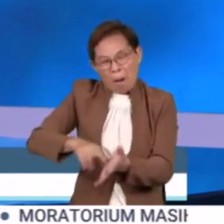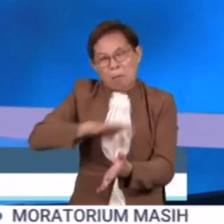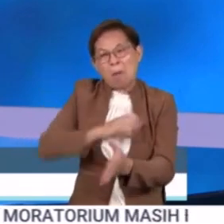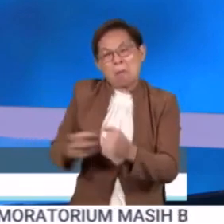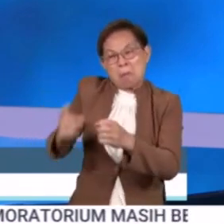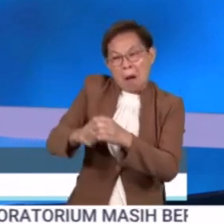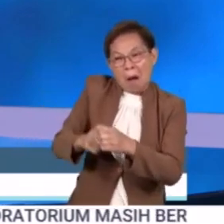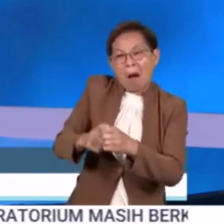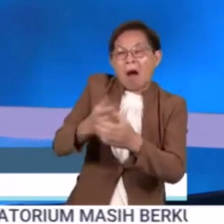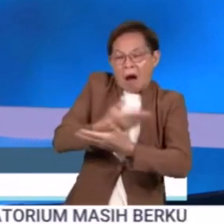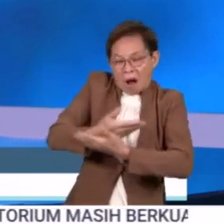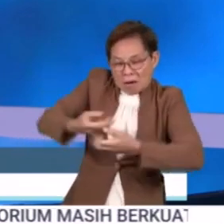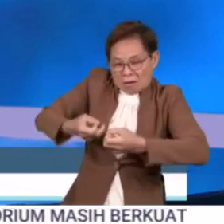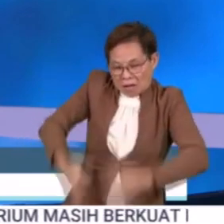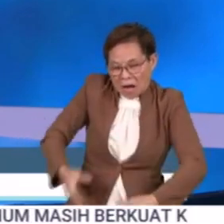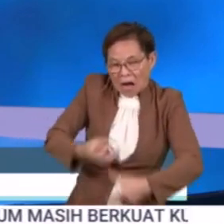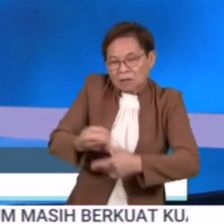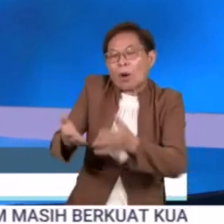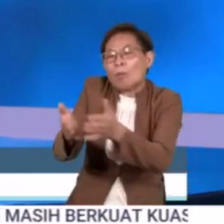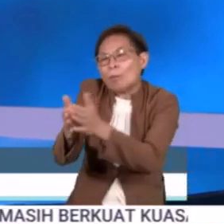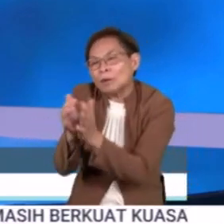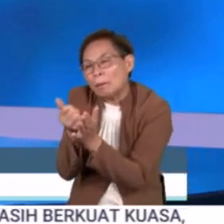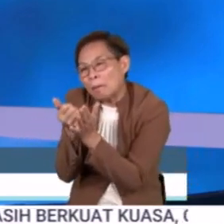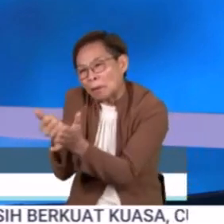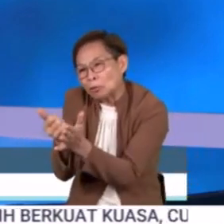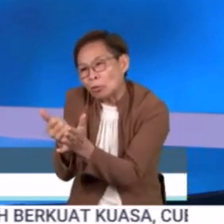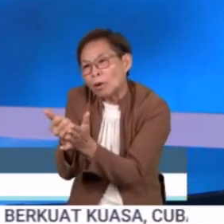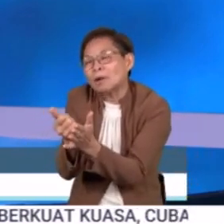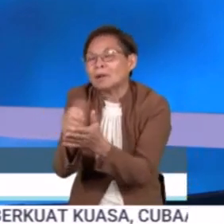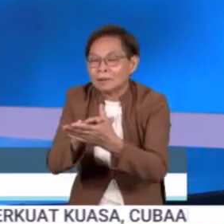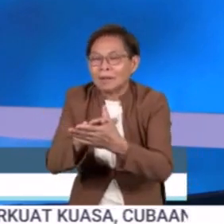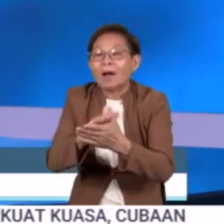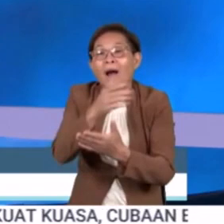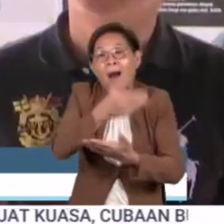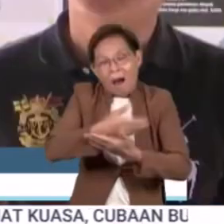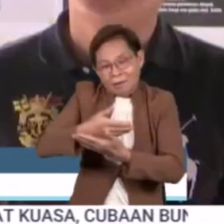mengenai kehilangan anak mereka atau meminta bantuan mangsa diselamatkan.